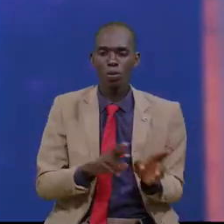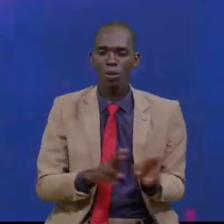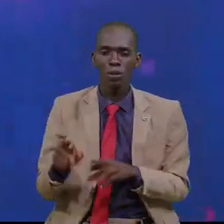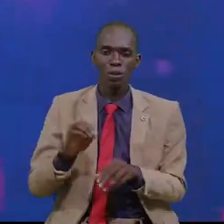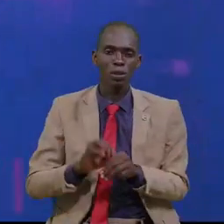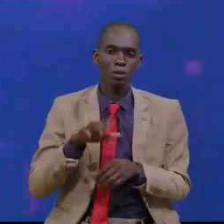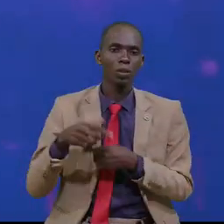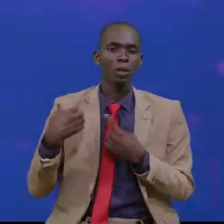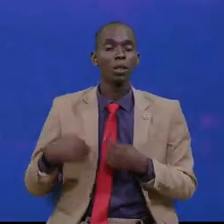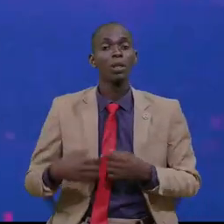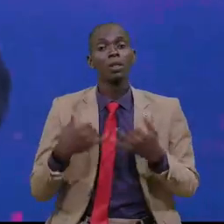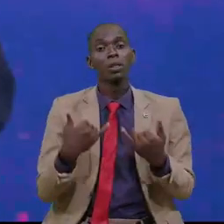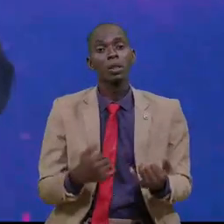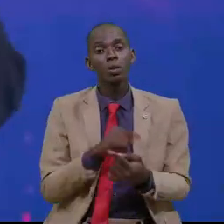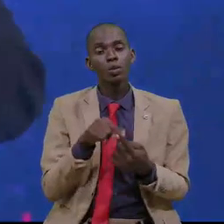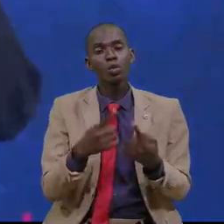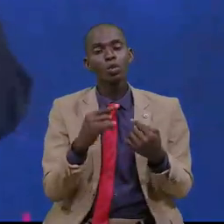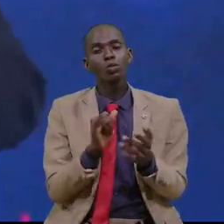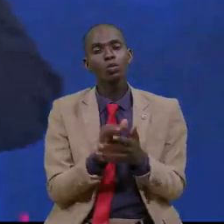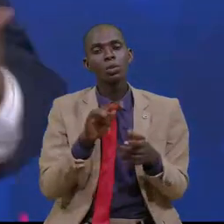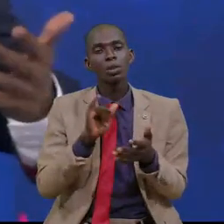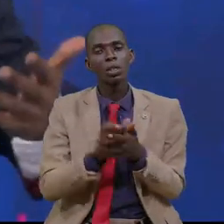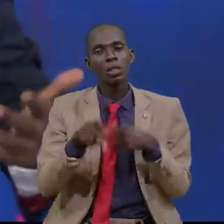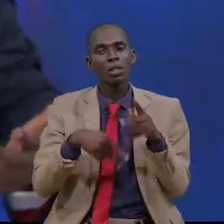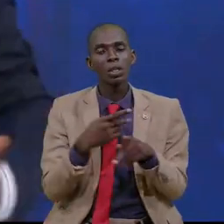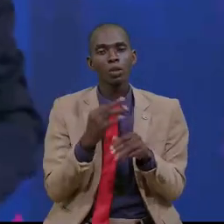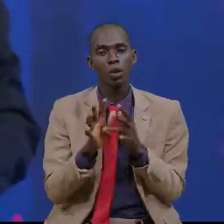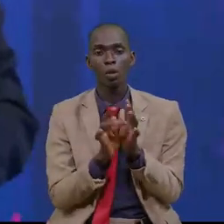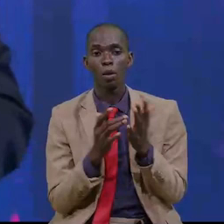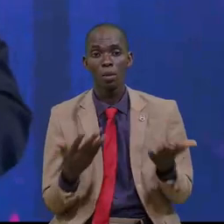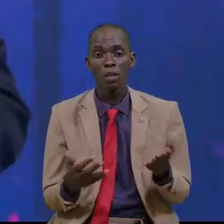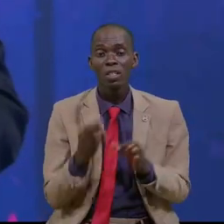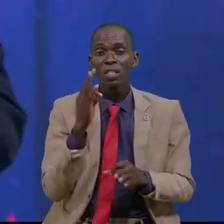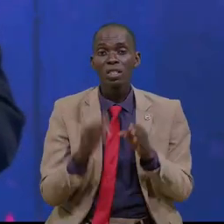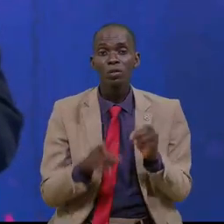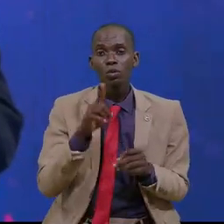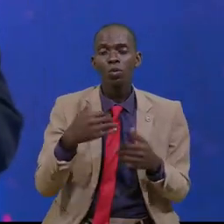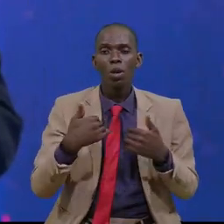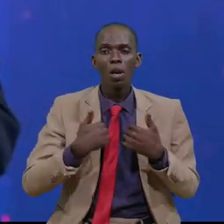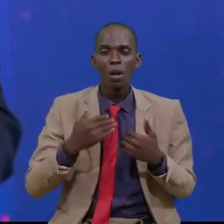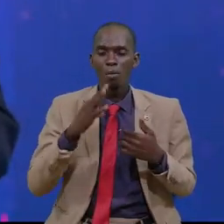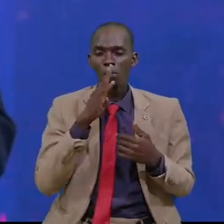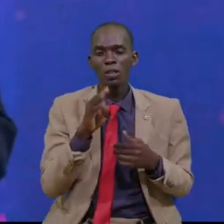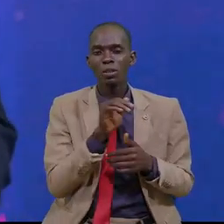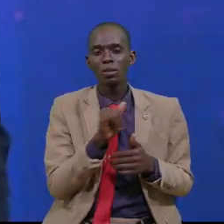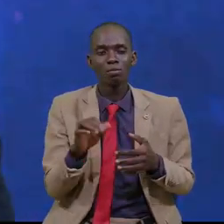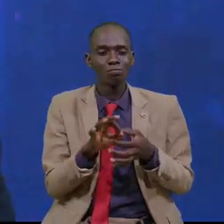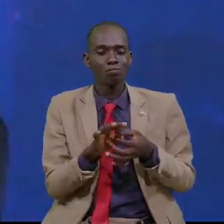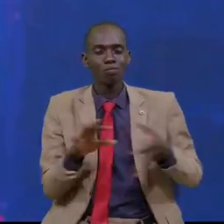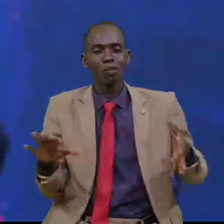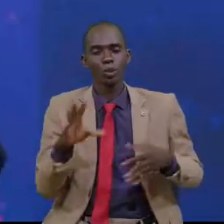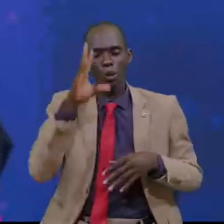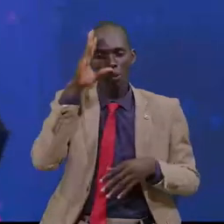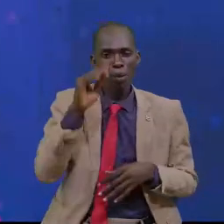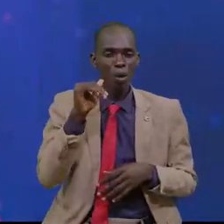cœur. Maintenant, quand tu viens à ce passage biblique, si tu étais léger en tant qu'homme,